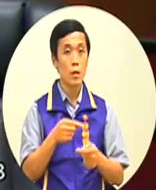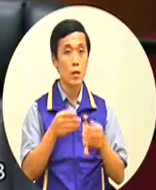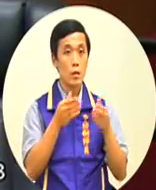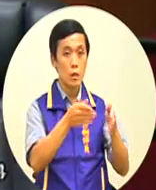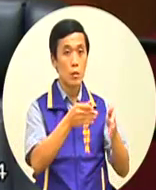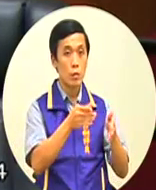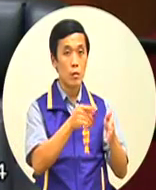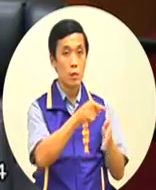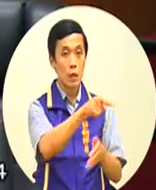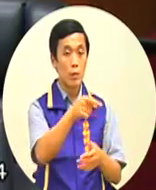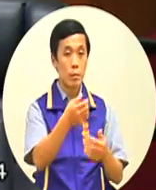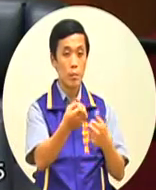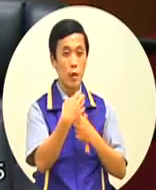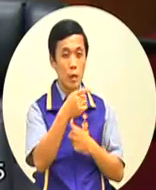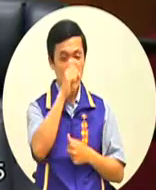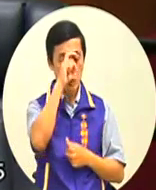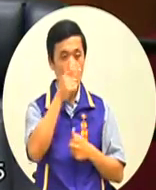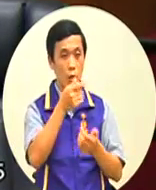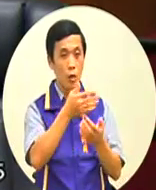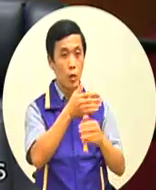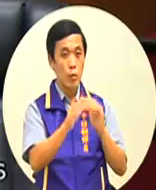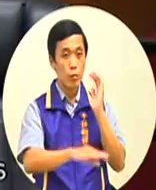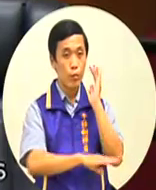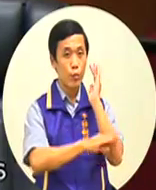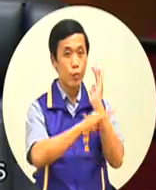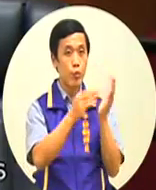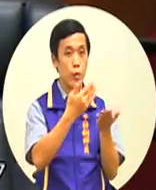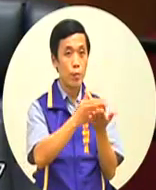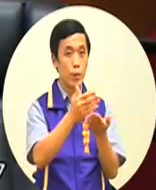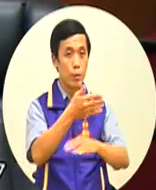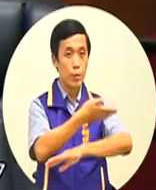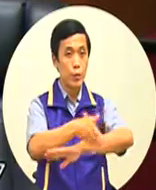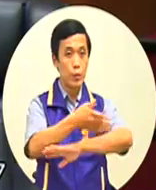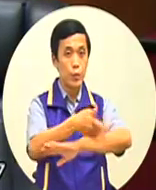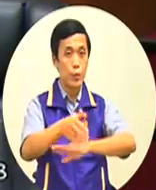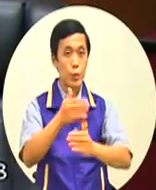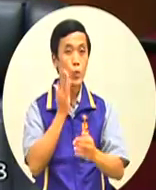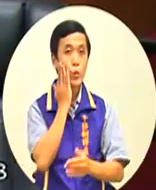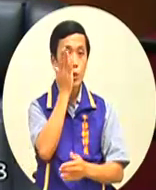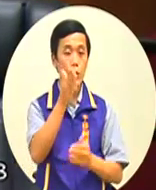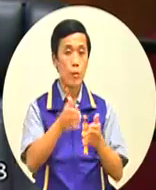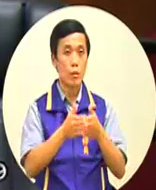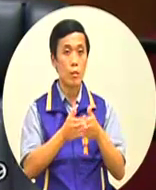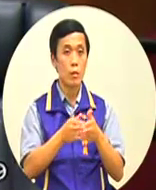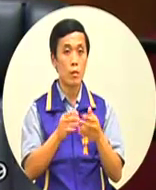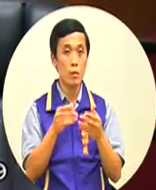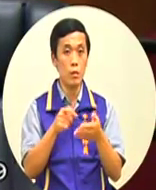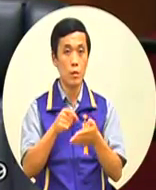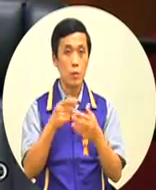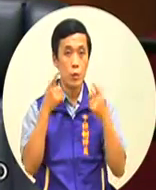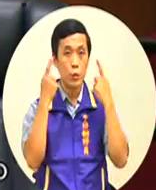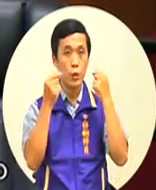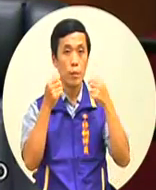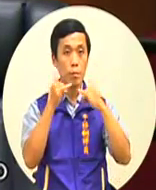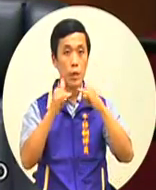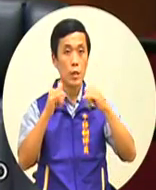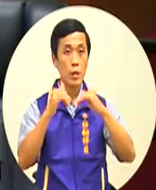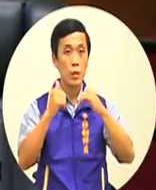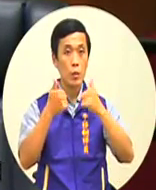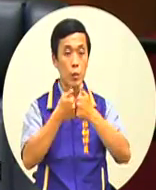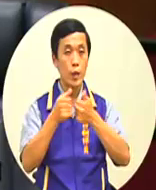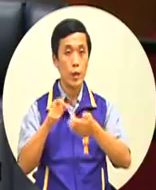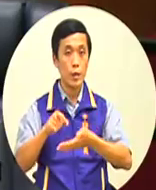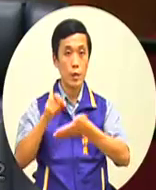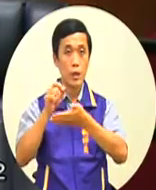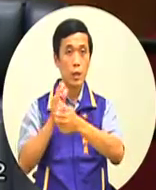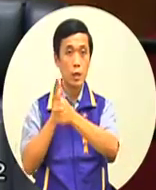哈。但是到原民会要提这个，提到我们市长办公室的